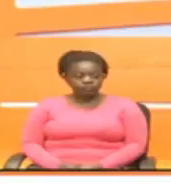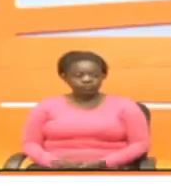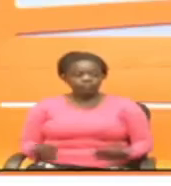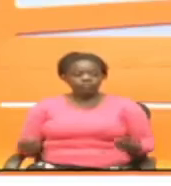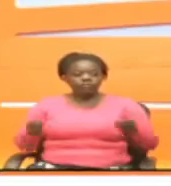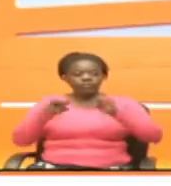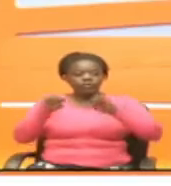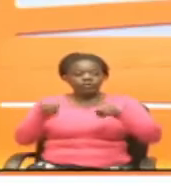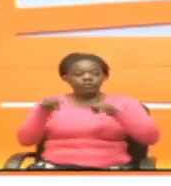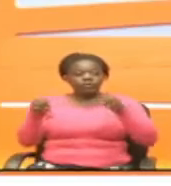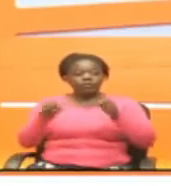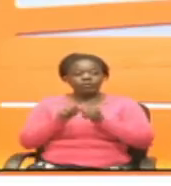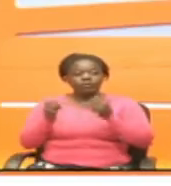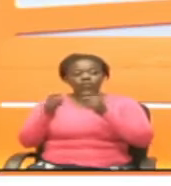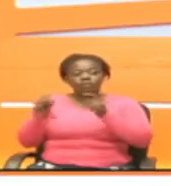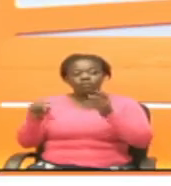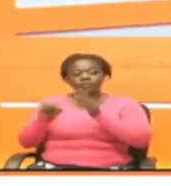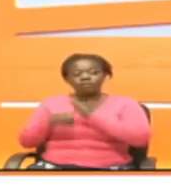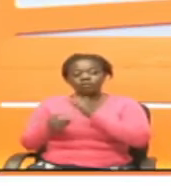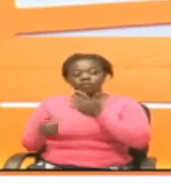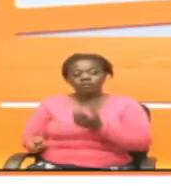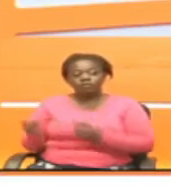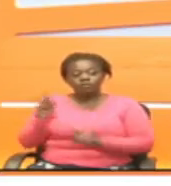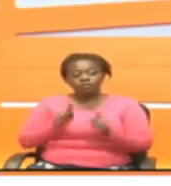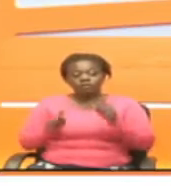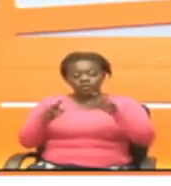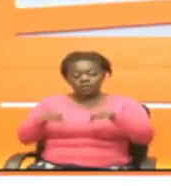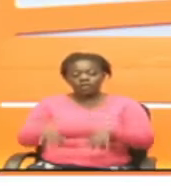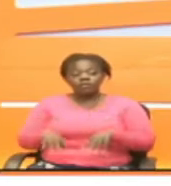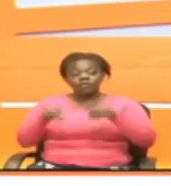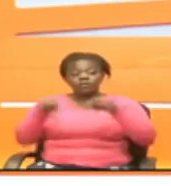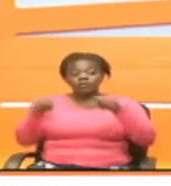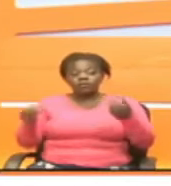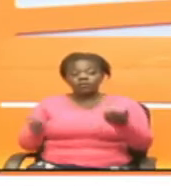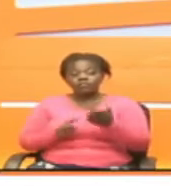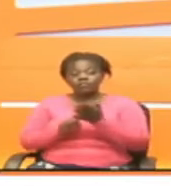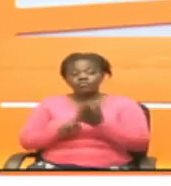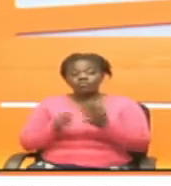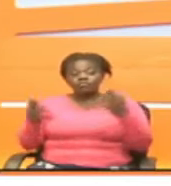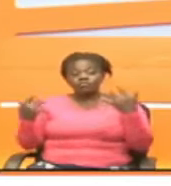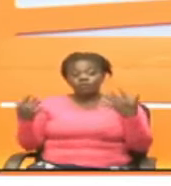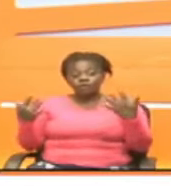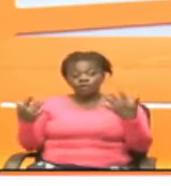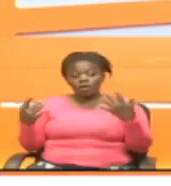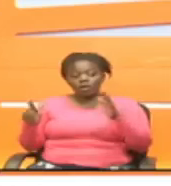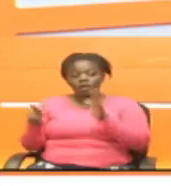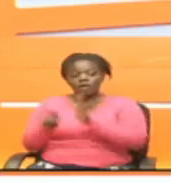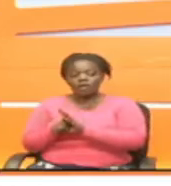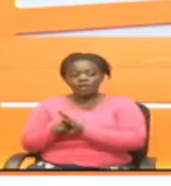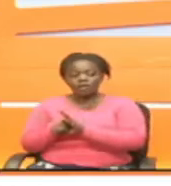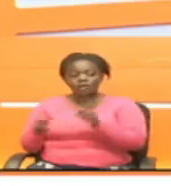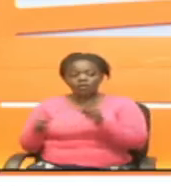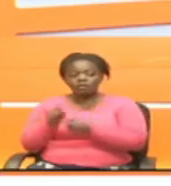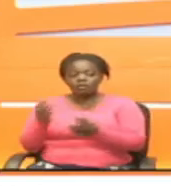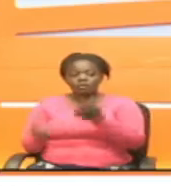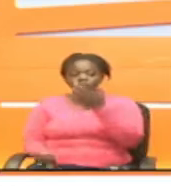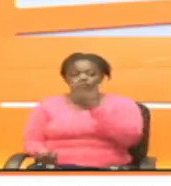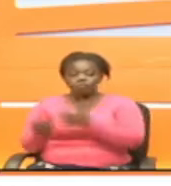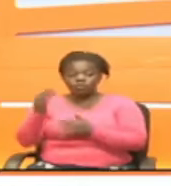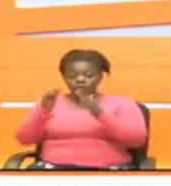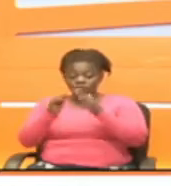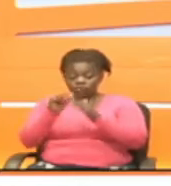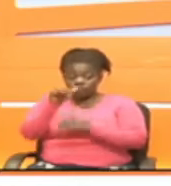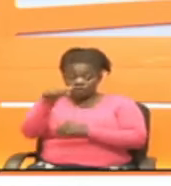Ge gataliiko nfufu, tusimbudde n'ensonga ez'abatuuze Ssemba Bulee abatwalidde amateeka mu ngalo bwe bateekedde ennyumba ya